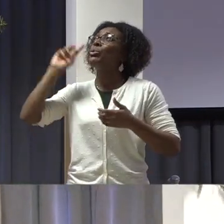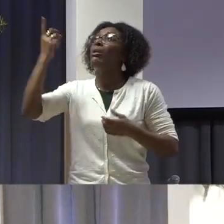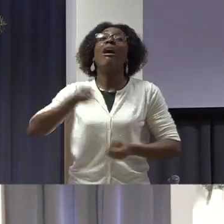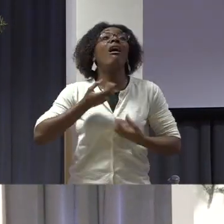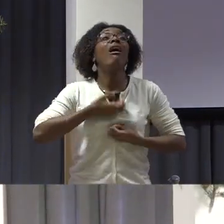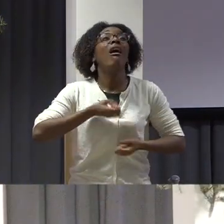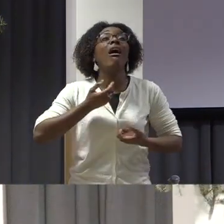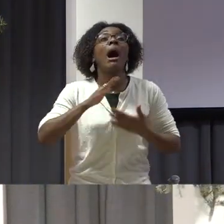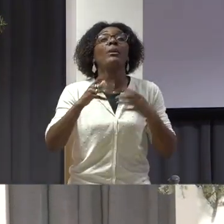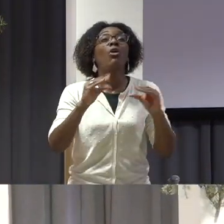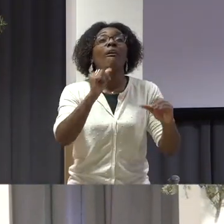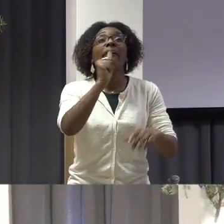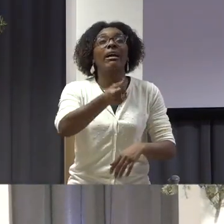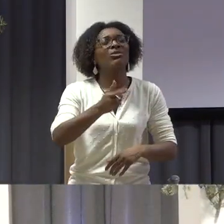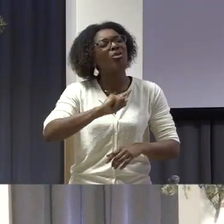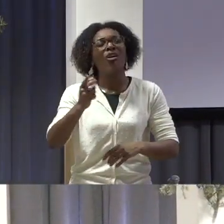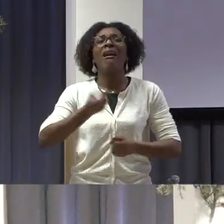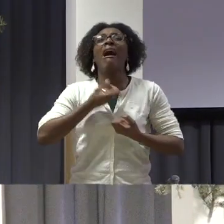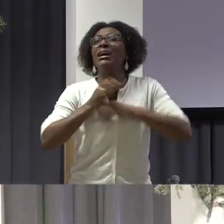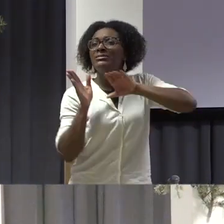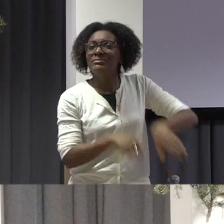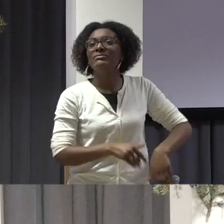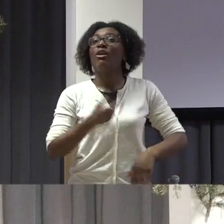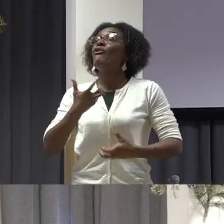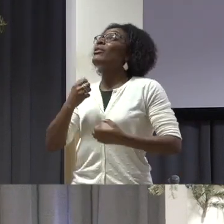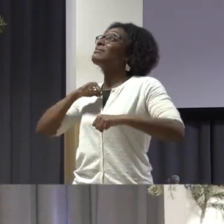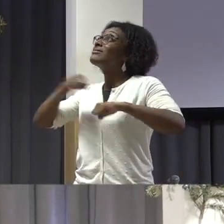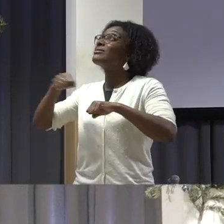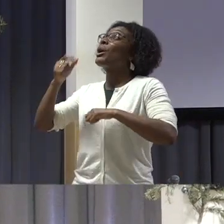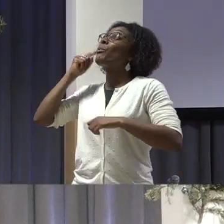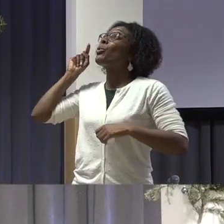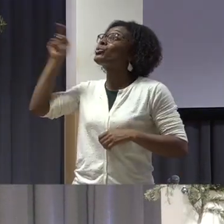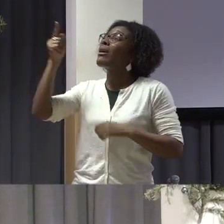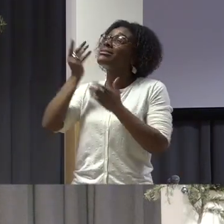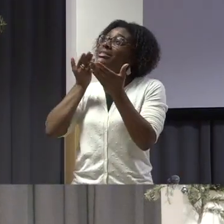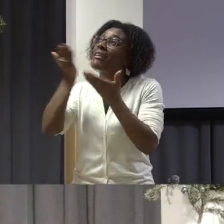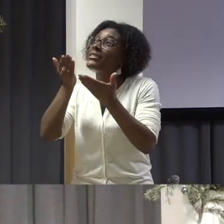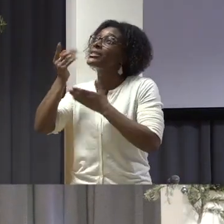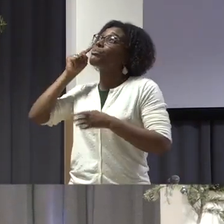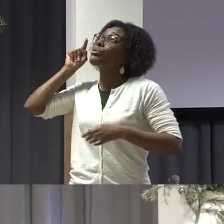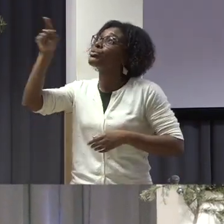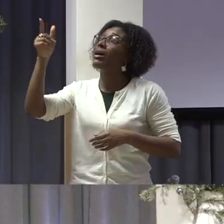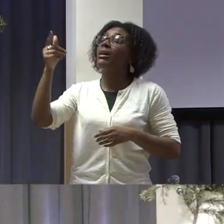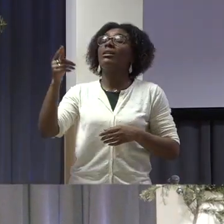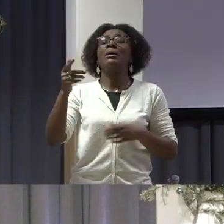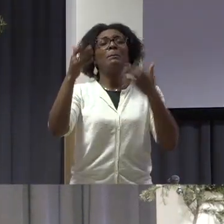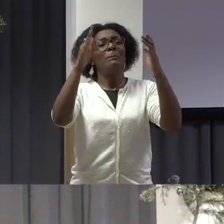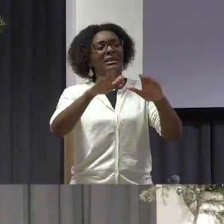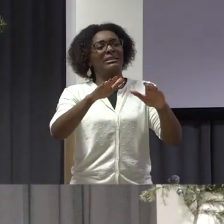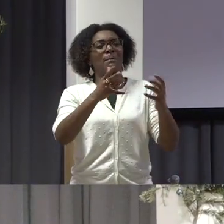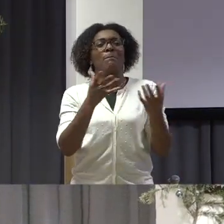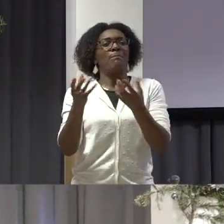alors en traitement 7 mai l'église entre tes mains ce peuple attaché à toi